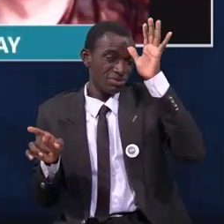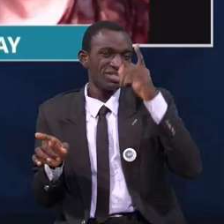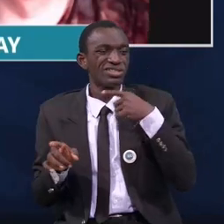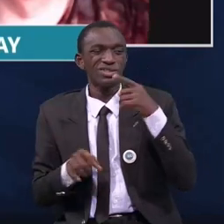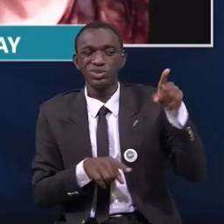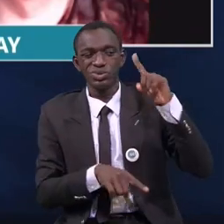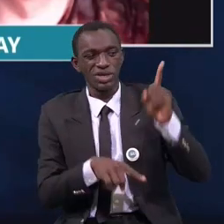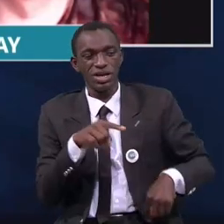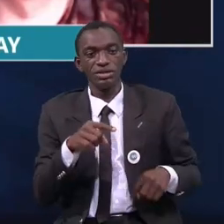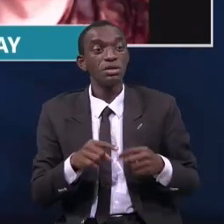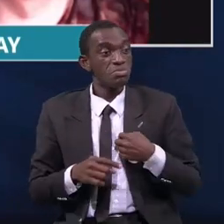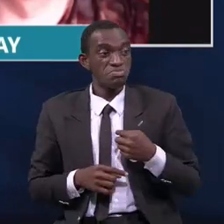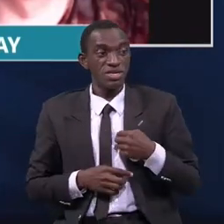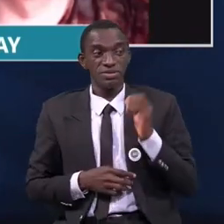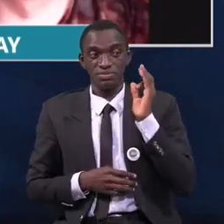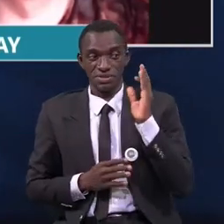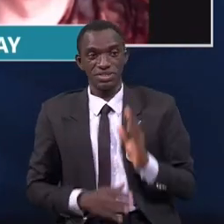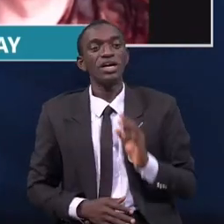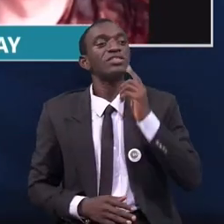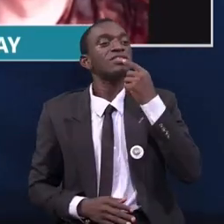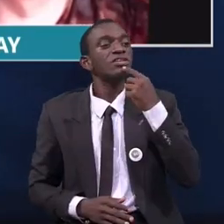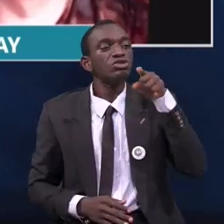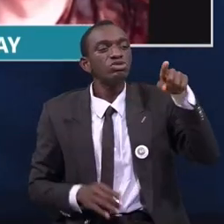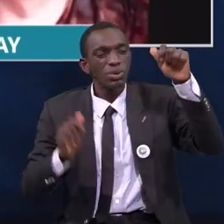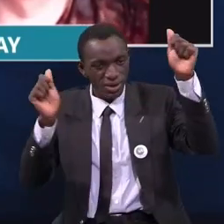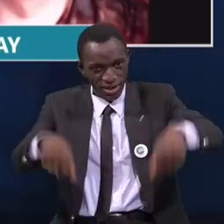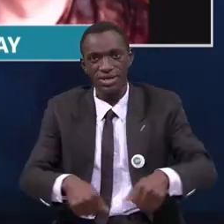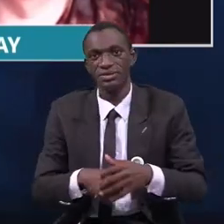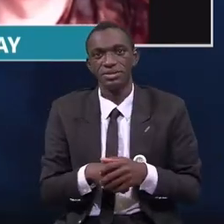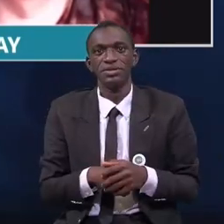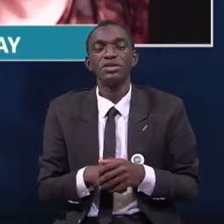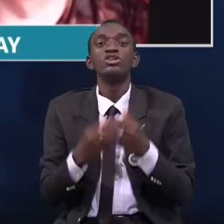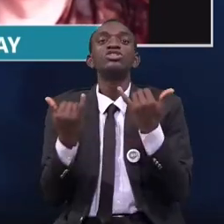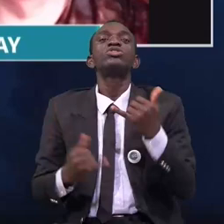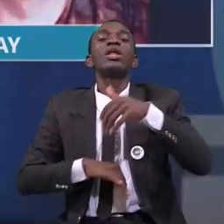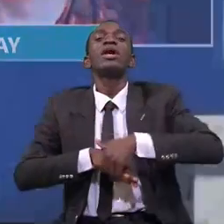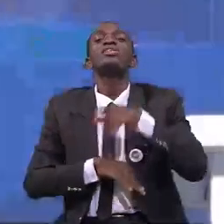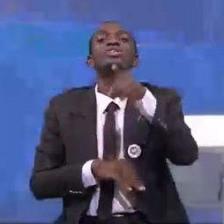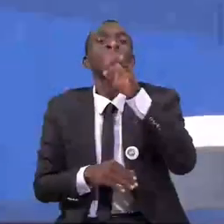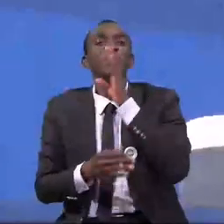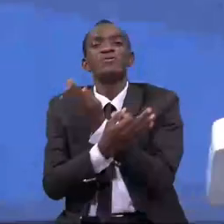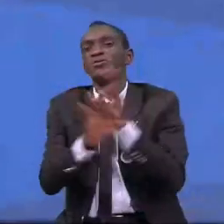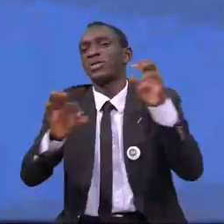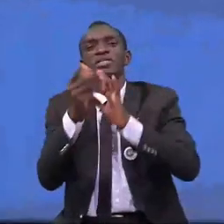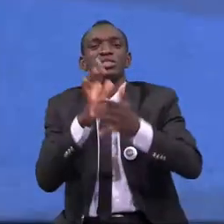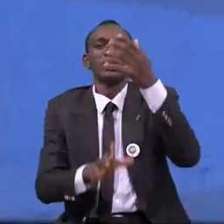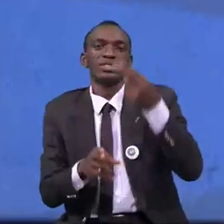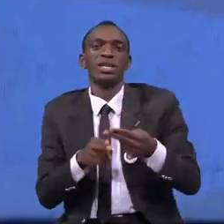pas moi je dis que tu peux ce soir vous serez